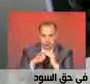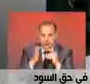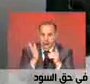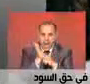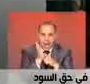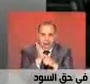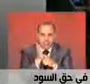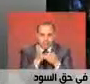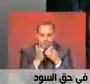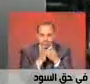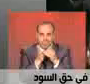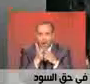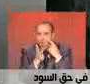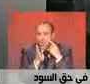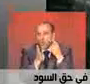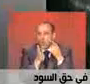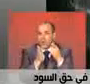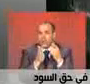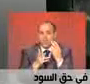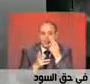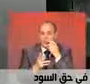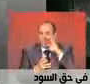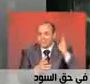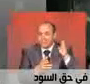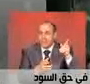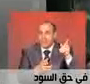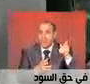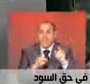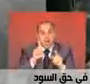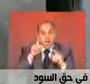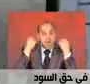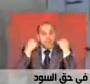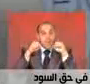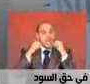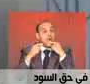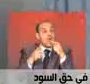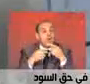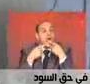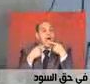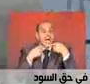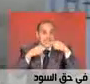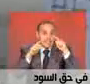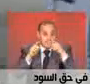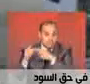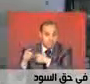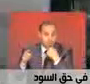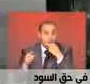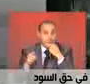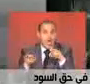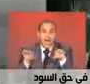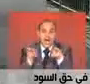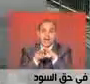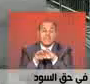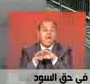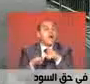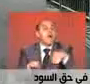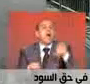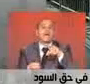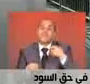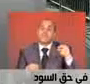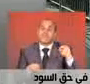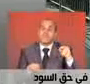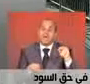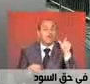الحقوق المدنية للسود من قبل أعوان الأمن هناك. المظاهرات التي أطلق عليها اسم العدالة للجميع أيدتها